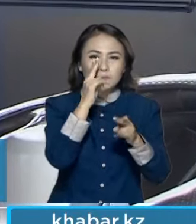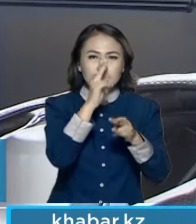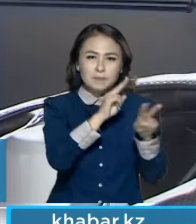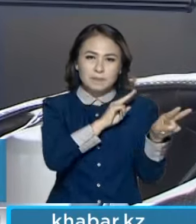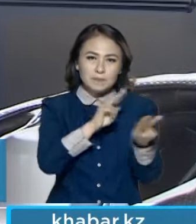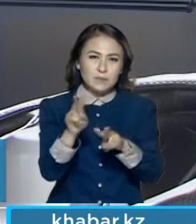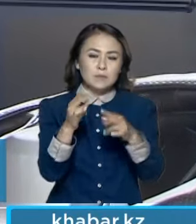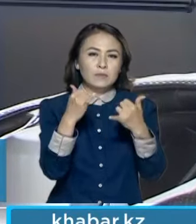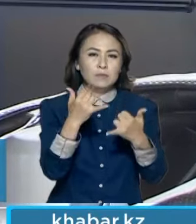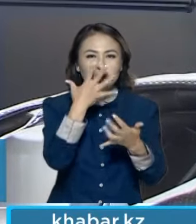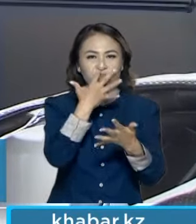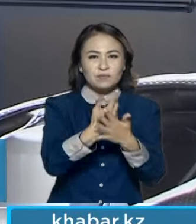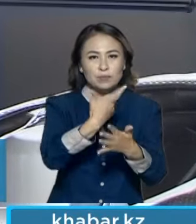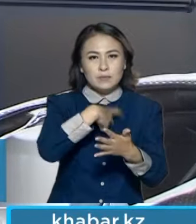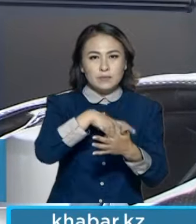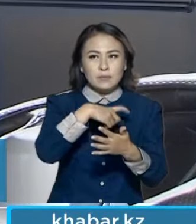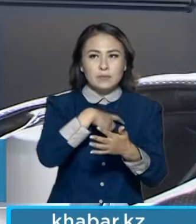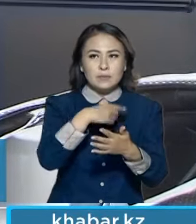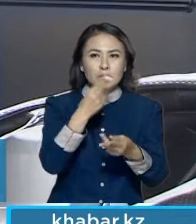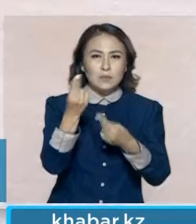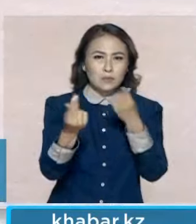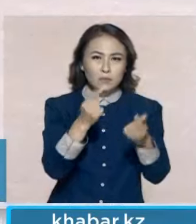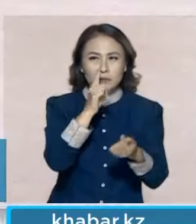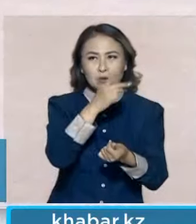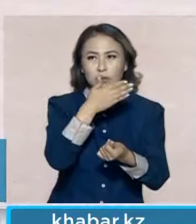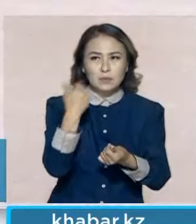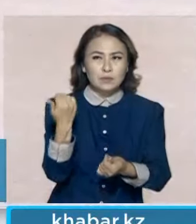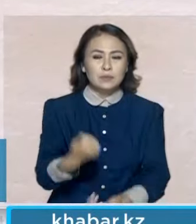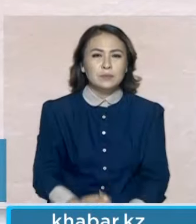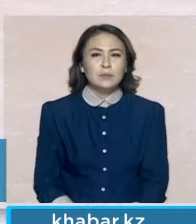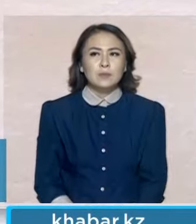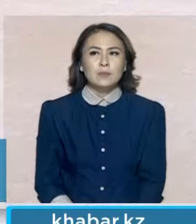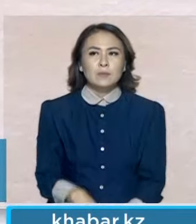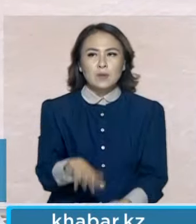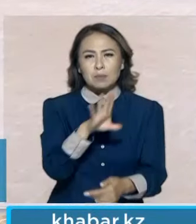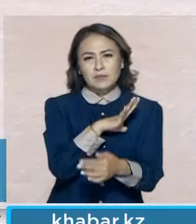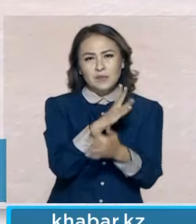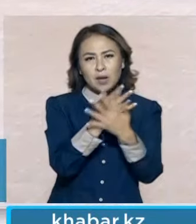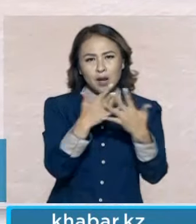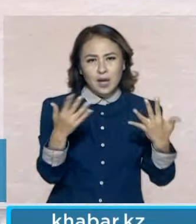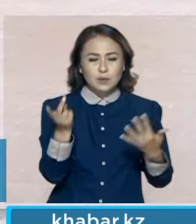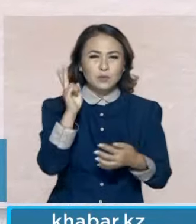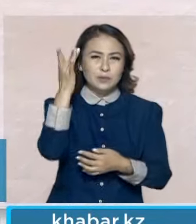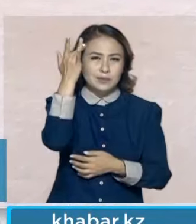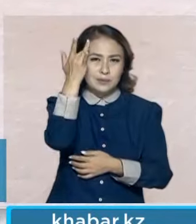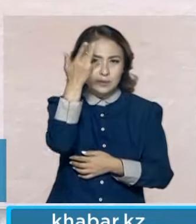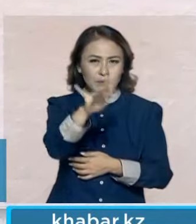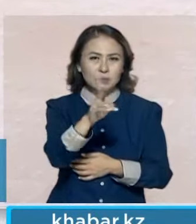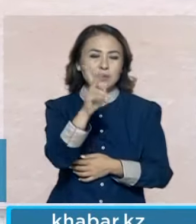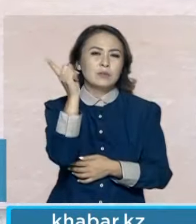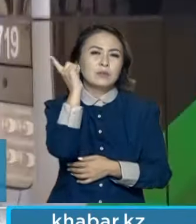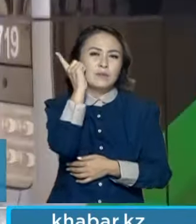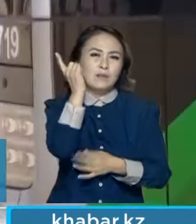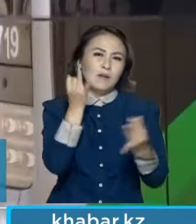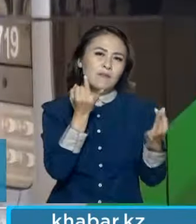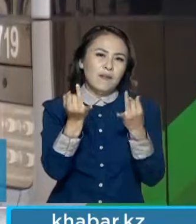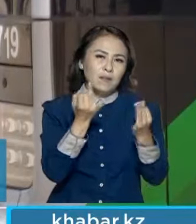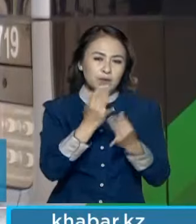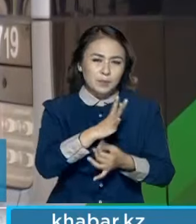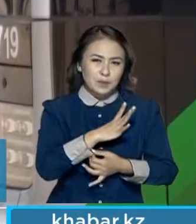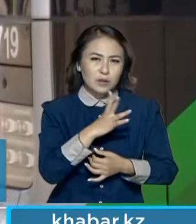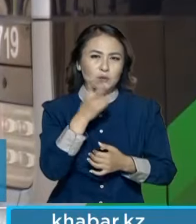Сол өзіміздің жаңағы қара көздеріміз төлемейді ақша. Енді әр қалай ұмытып кеттім дейді, телефонмен сөйлесіп отырып қалдым